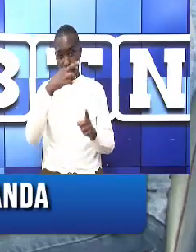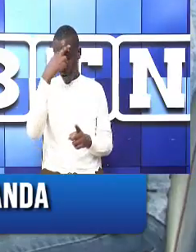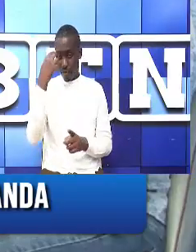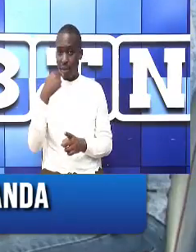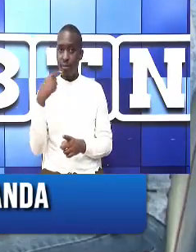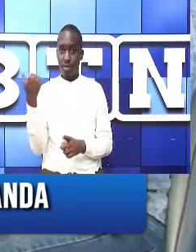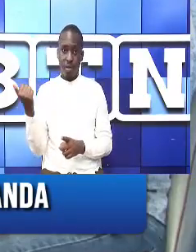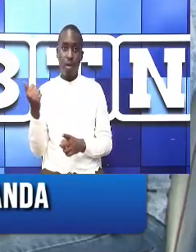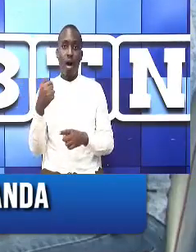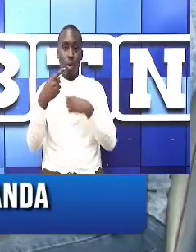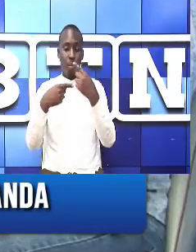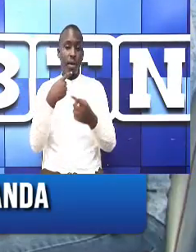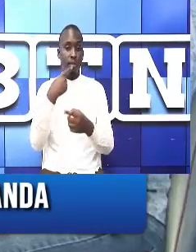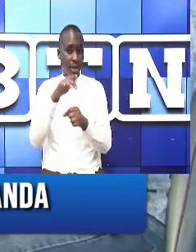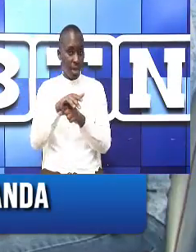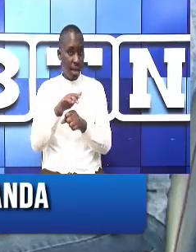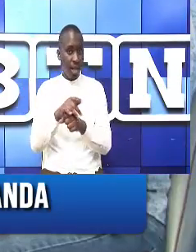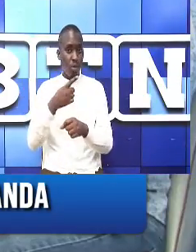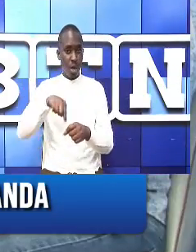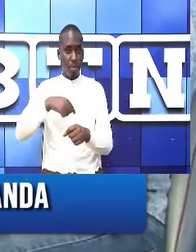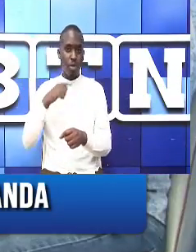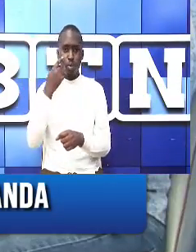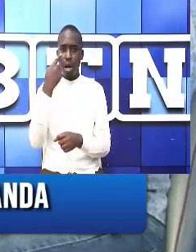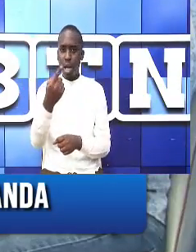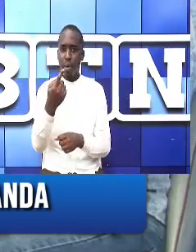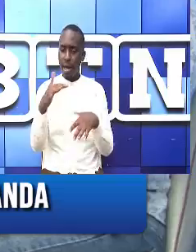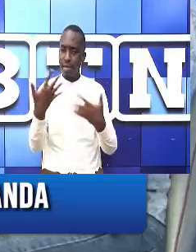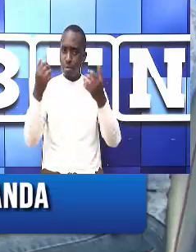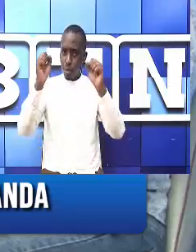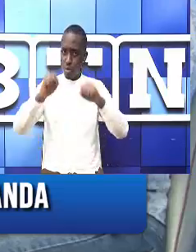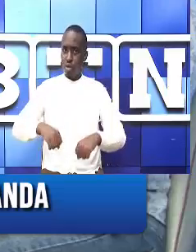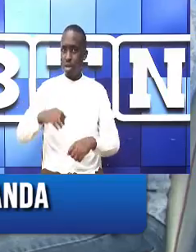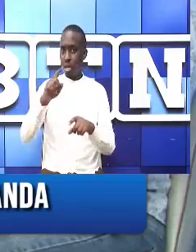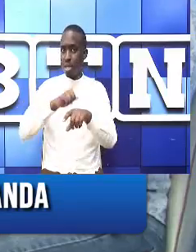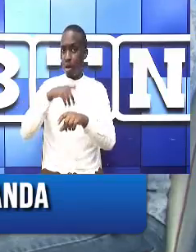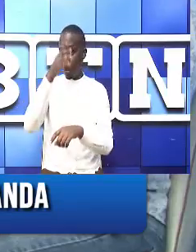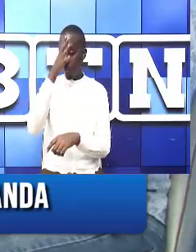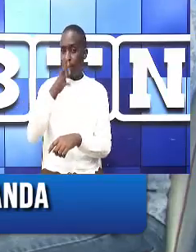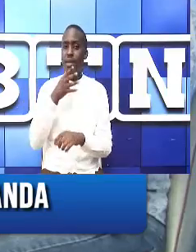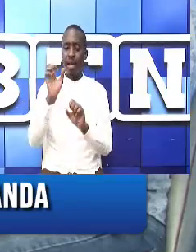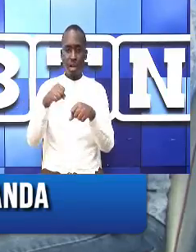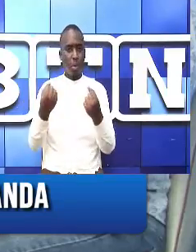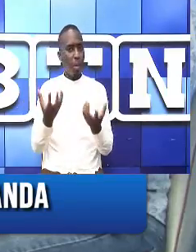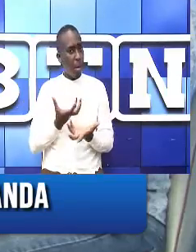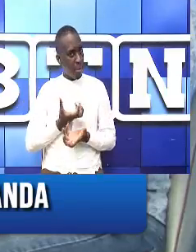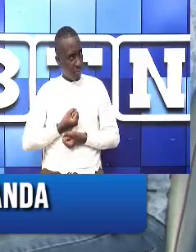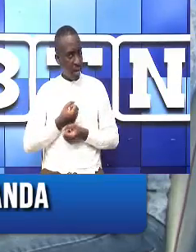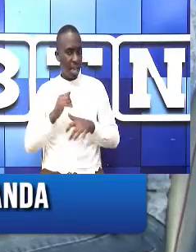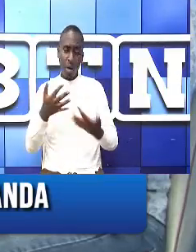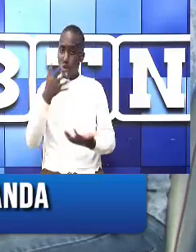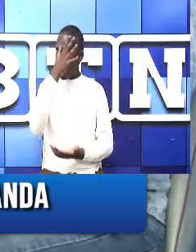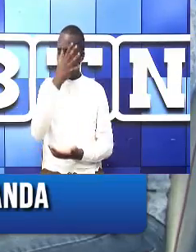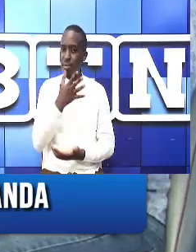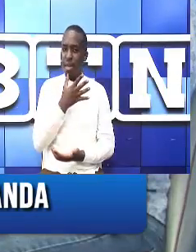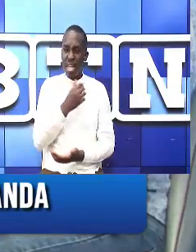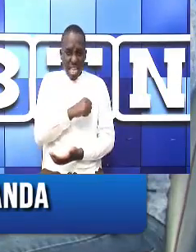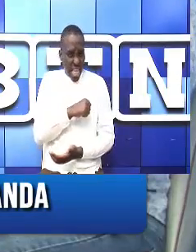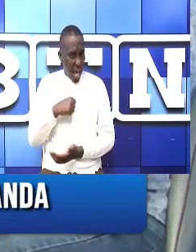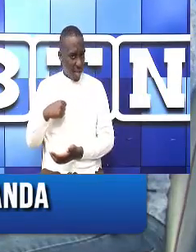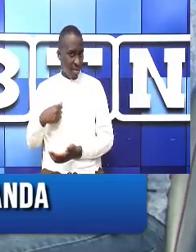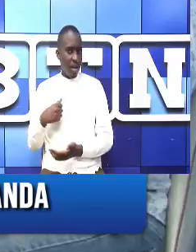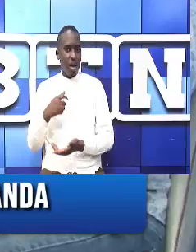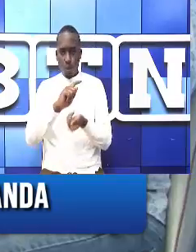ndaje tuhagaruke ni uko turi buze kureba noneho kuri buno bushobozi mu gihe umubyeyi yaba atabufite cyangwa se mu gihe umubyeyi yinangiye ko